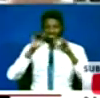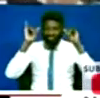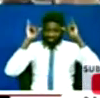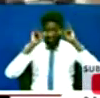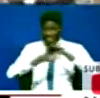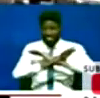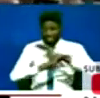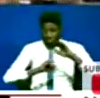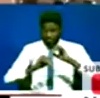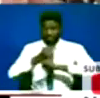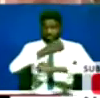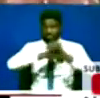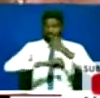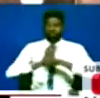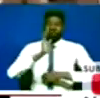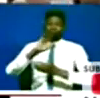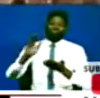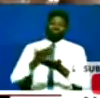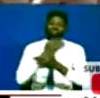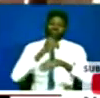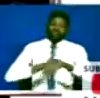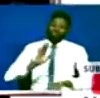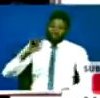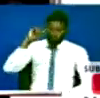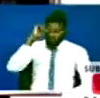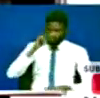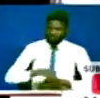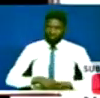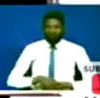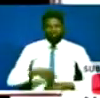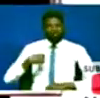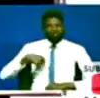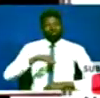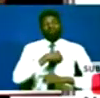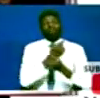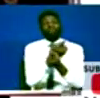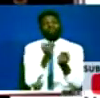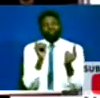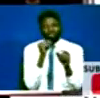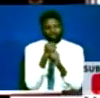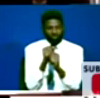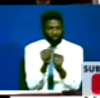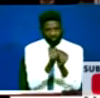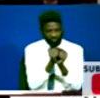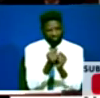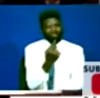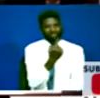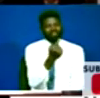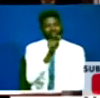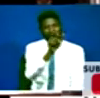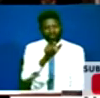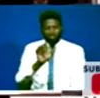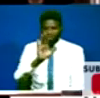wake. Sote tuungane na kila mmoja wetu afanye sehemu ambaye ako naye ya